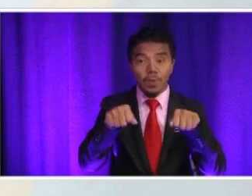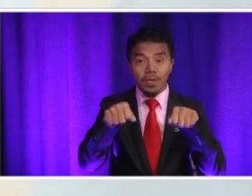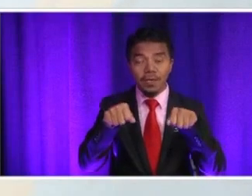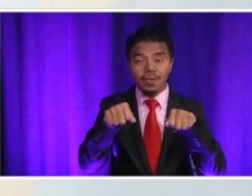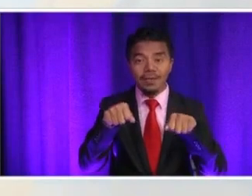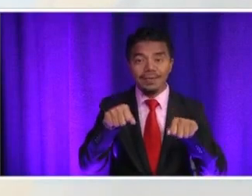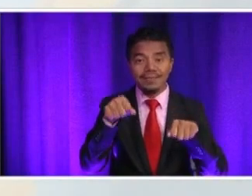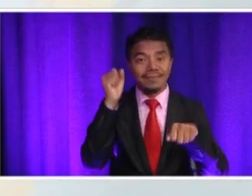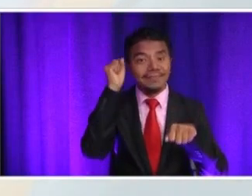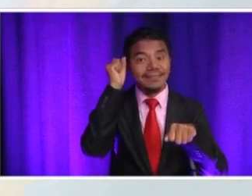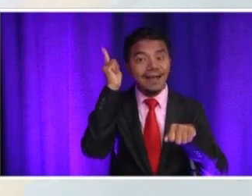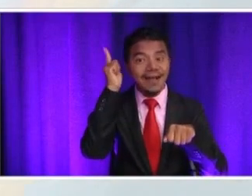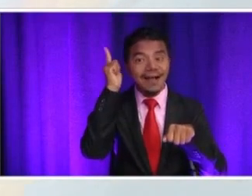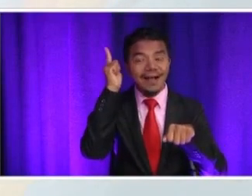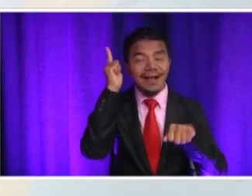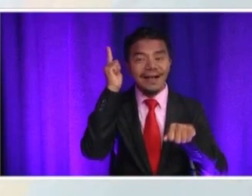faham?